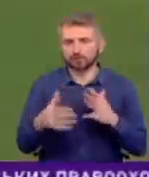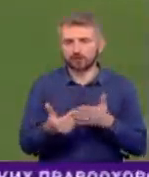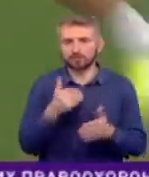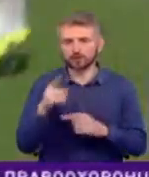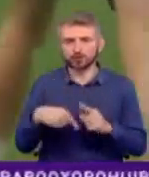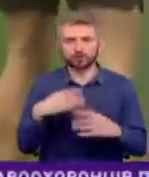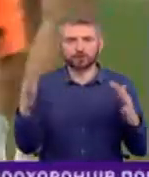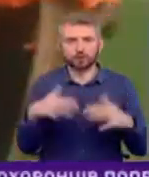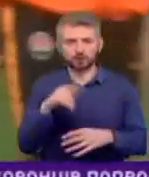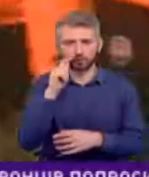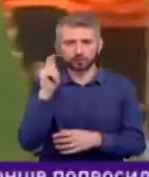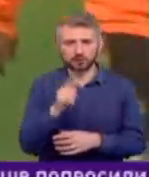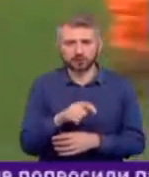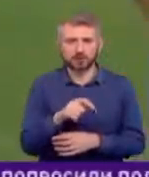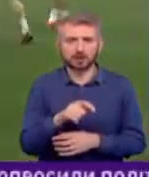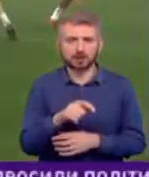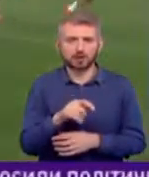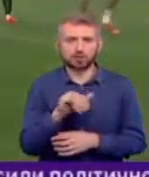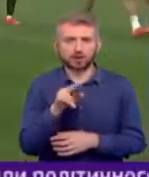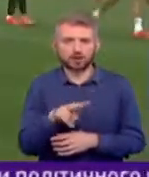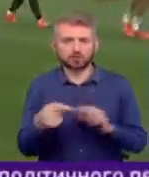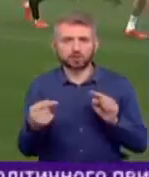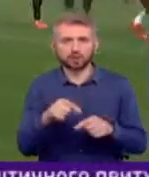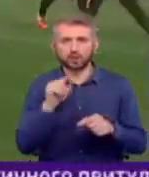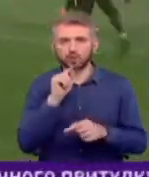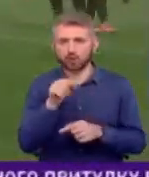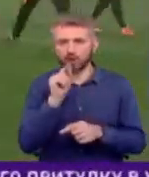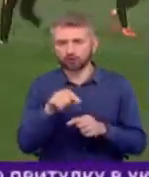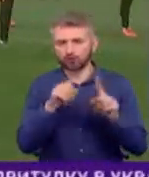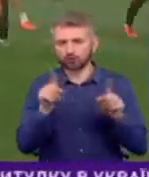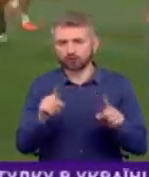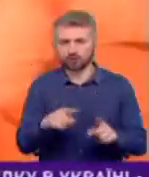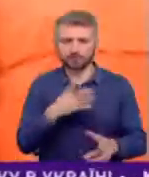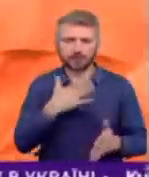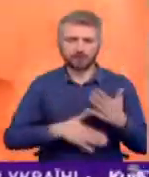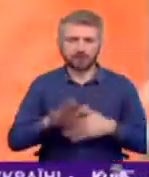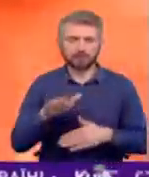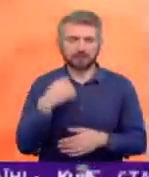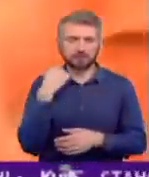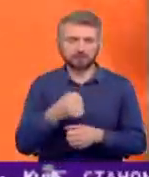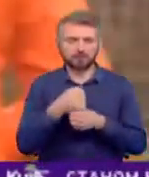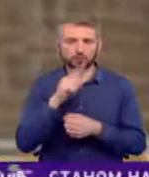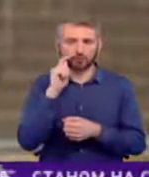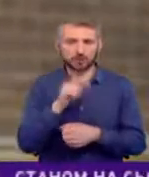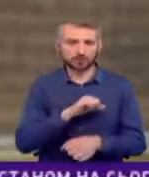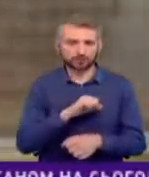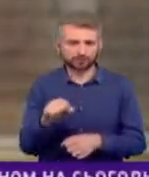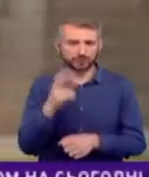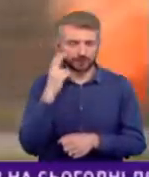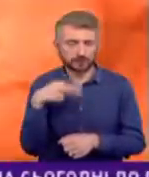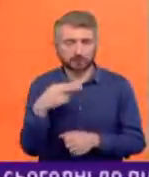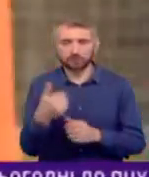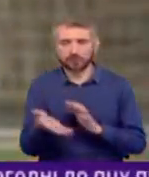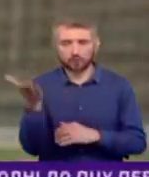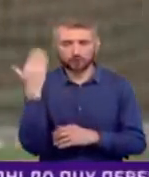черговим поєдинком української прем'єр-ліги проти луганської «Зорі». Ейфорія після перемоги в Кубку України над київським «Динамо» вже позаду.